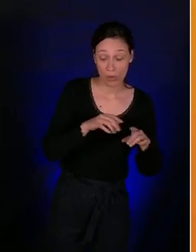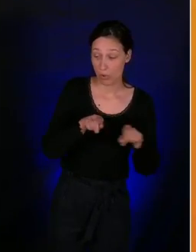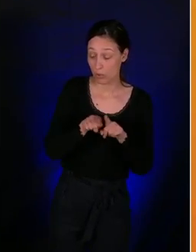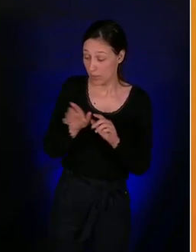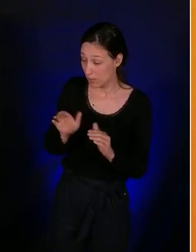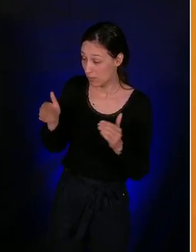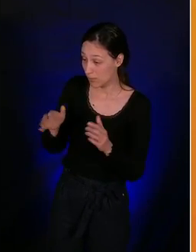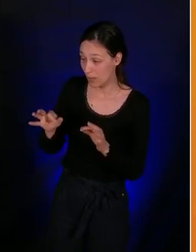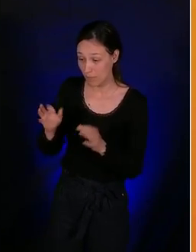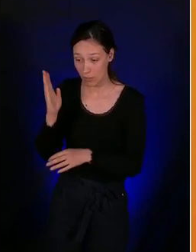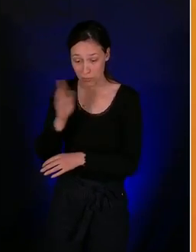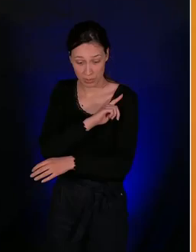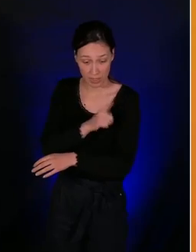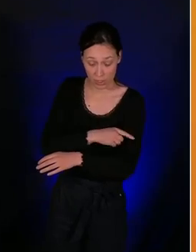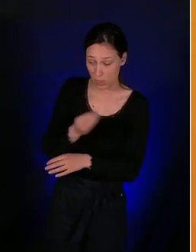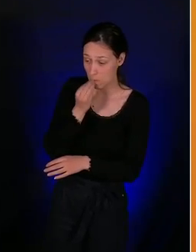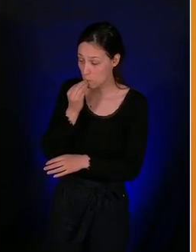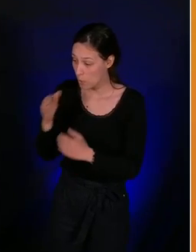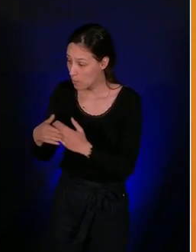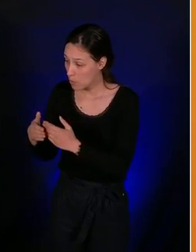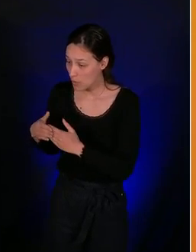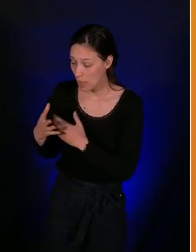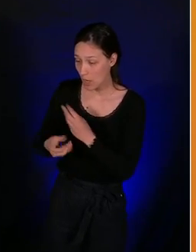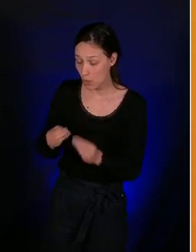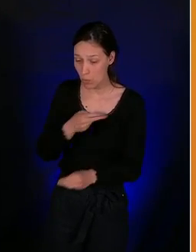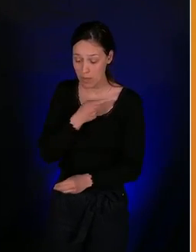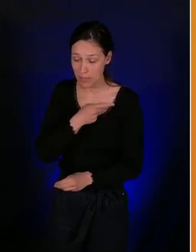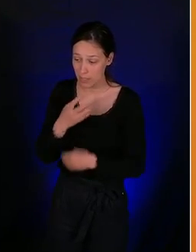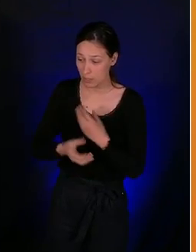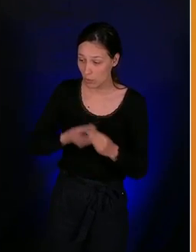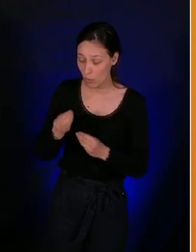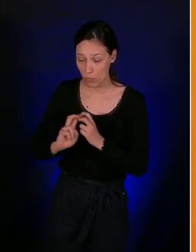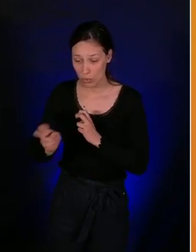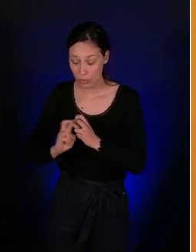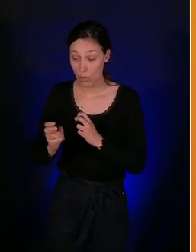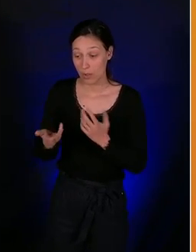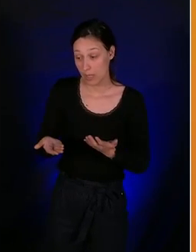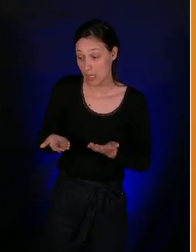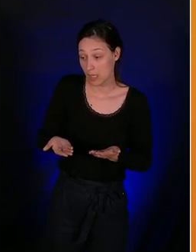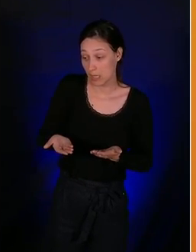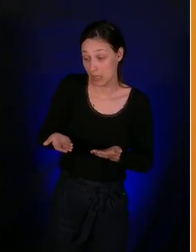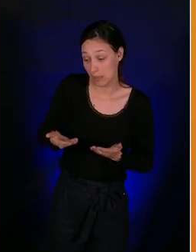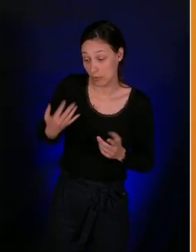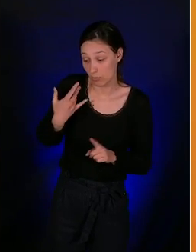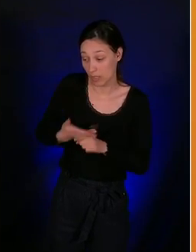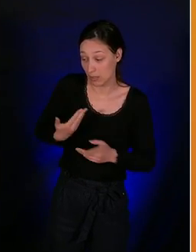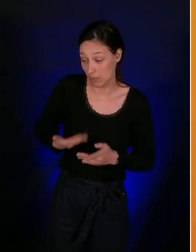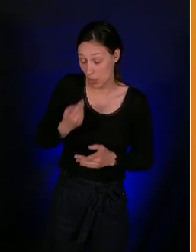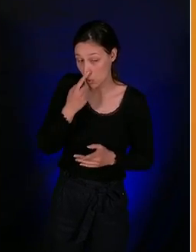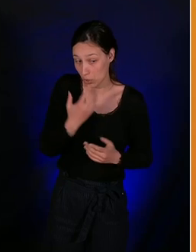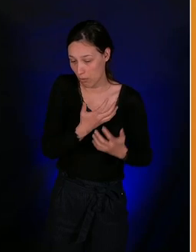besoins énergétiques, en transport, en médecine, et puis dans le contexte actuel, la dissuasion, bien sûr. Notre